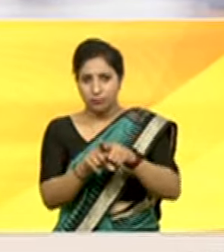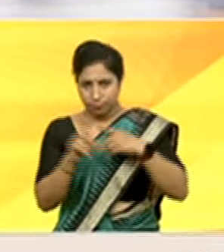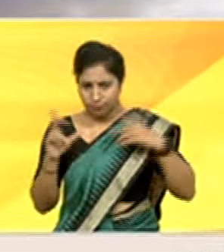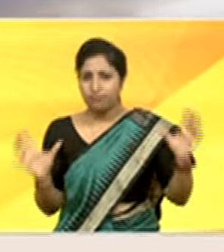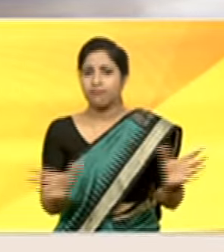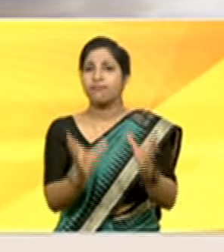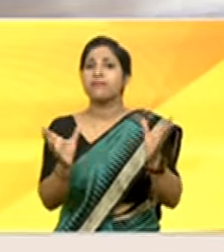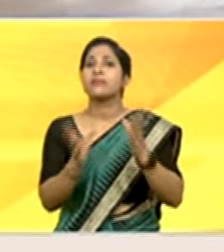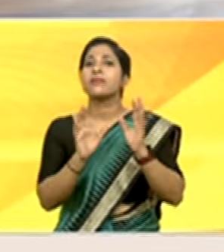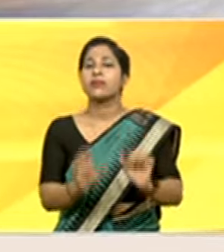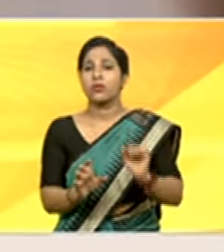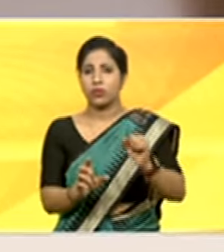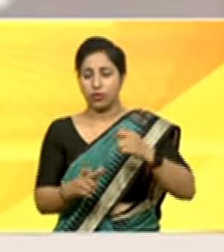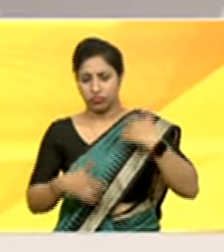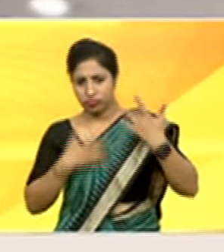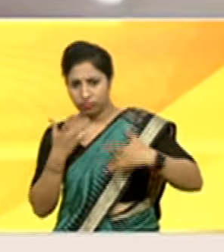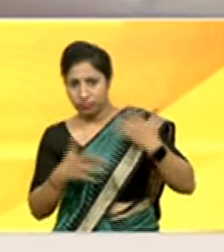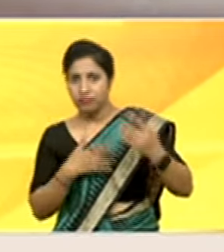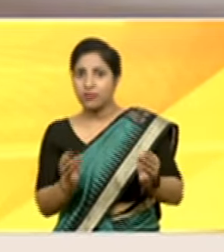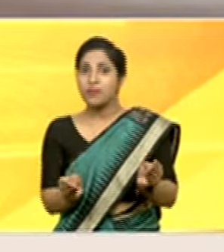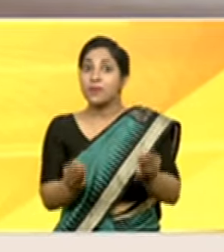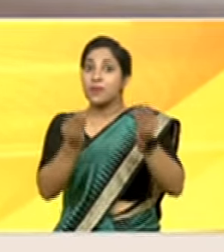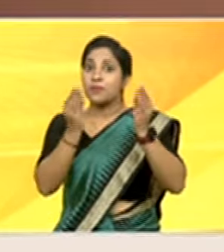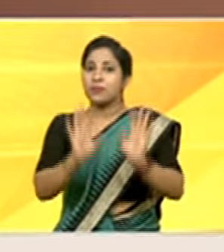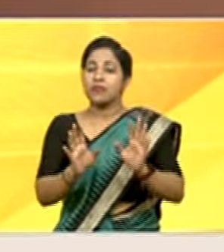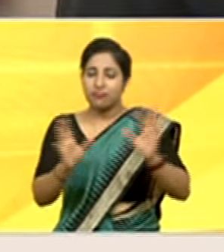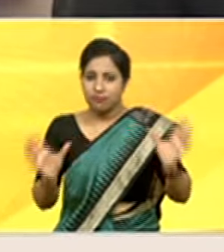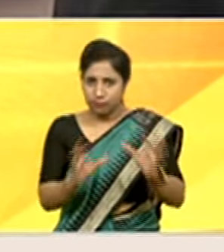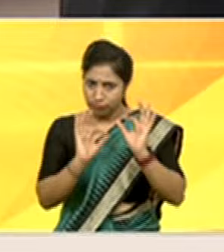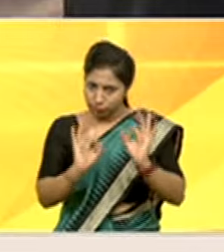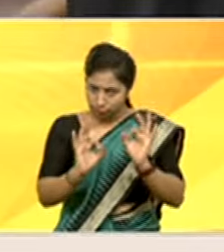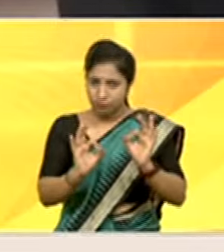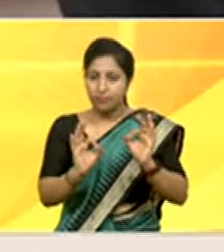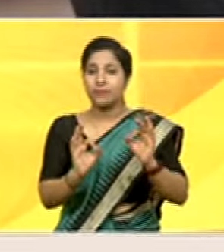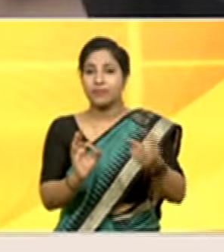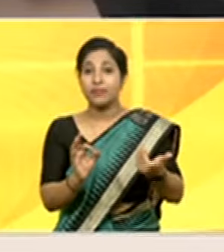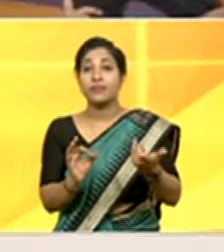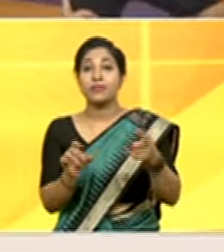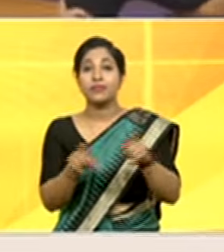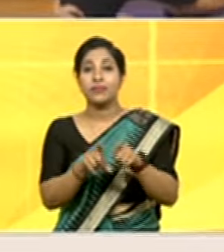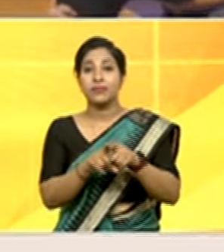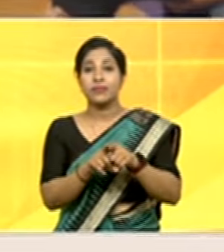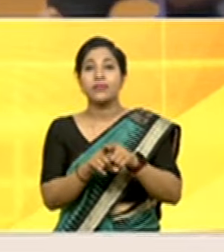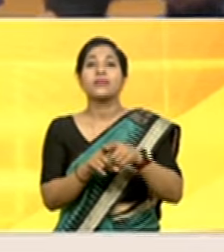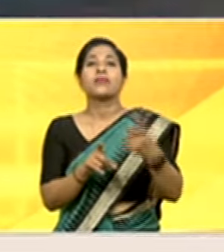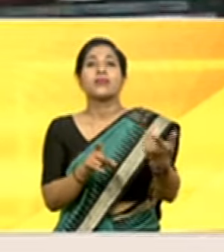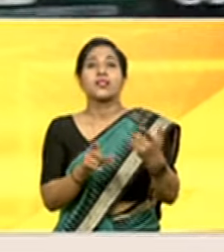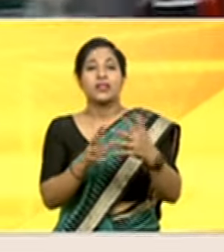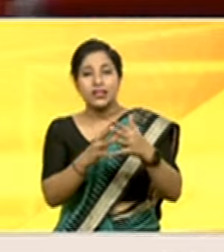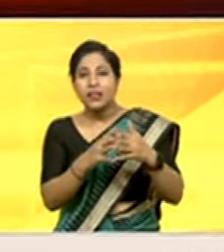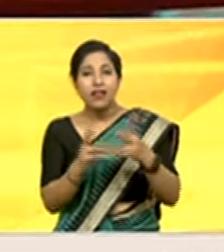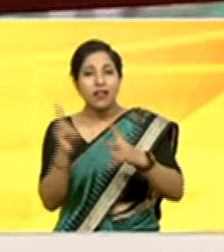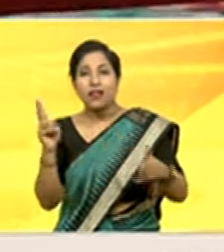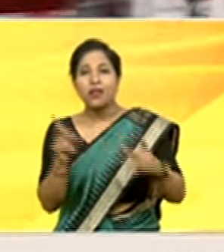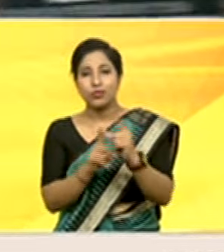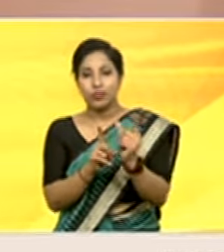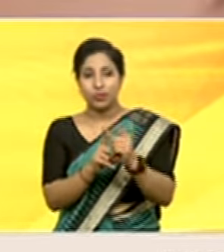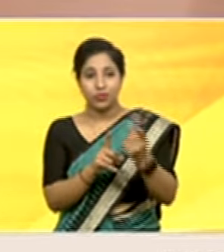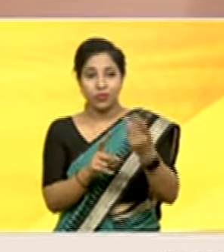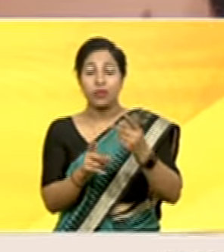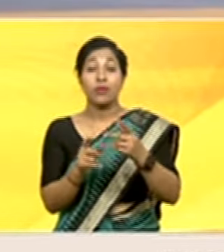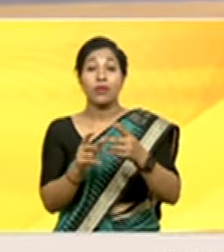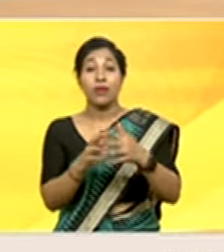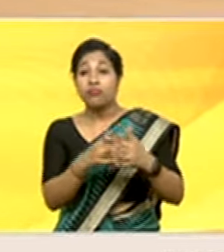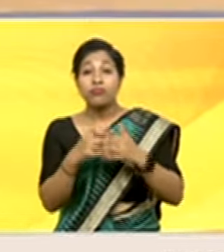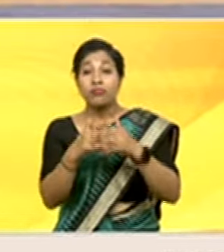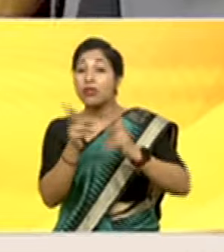उनका उत्सा बढ़ाते रहना है तो मॉमेंटम को बनाए रखिये आपका ये मॉमेंटम